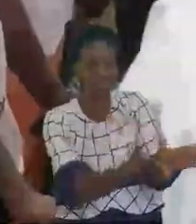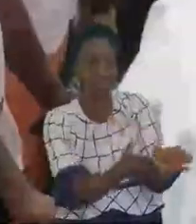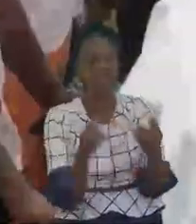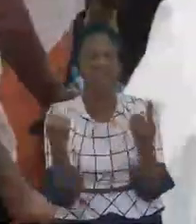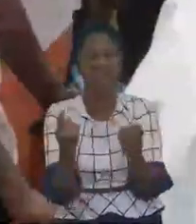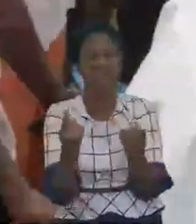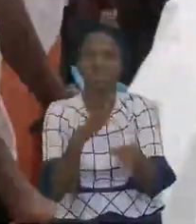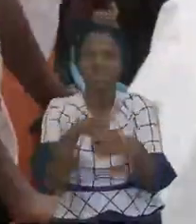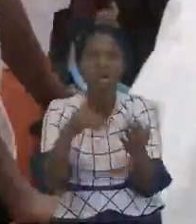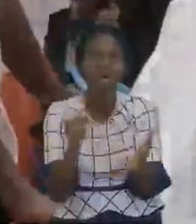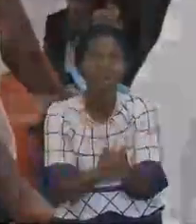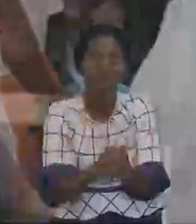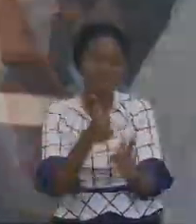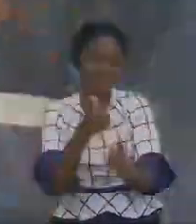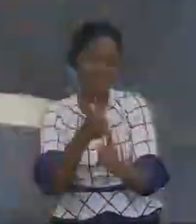l'égocentrisme.